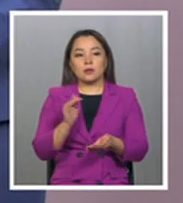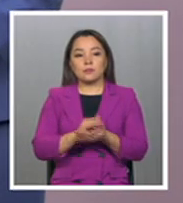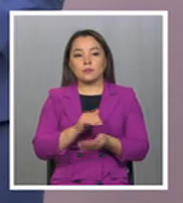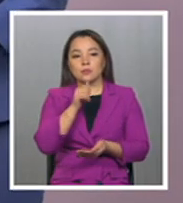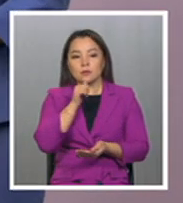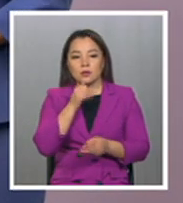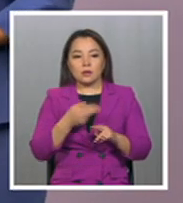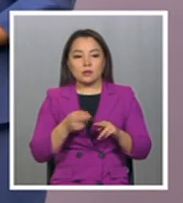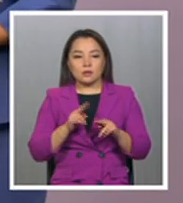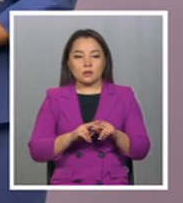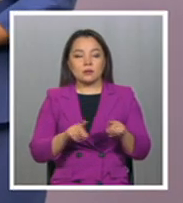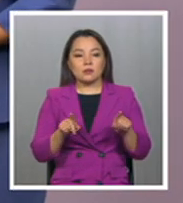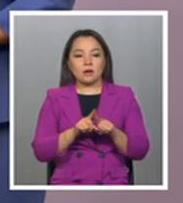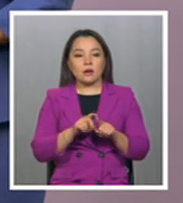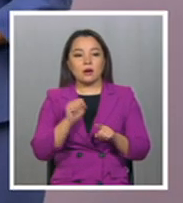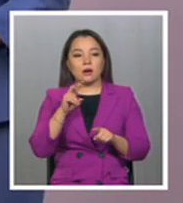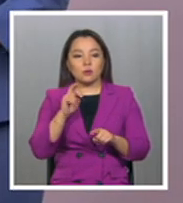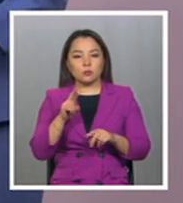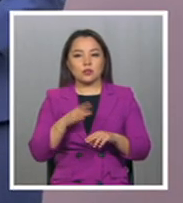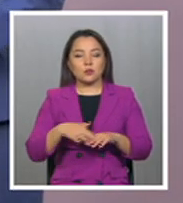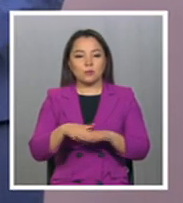танысайық. Әлия таңертең оянады.